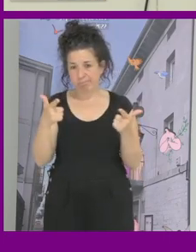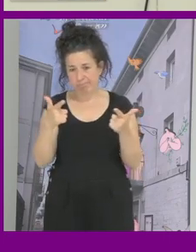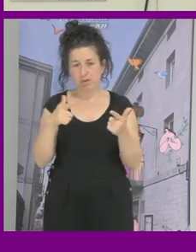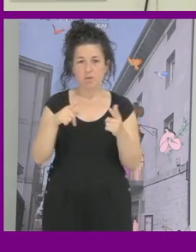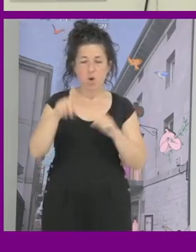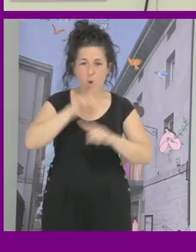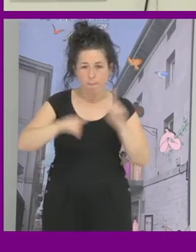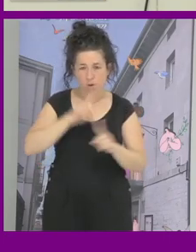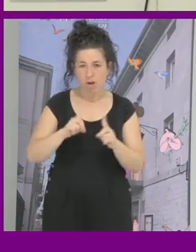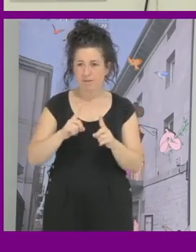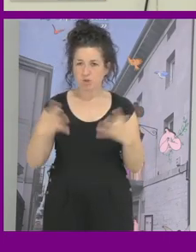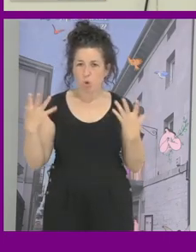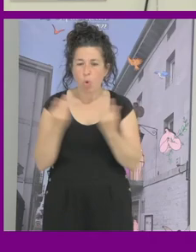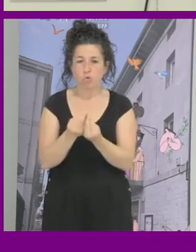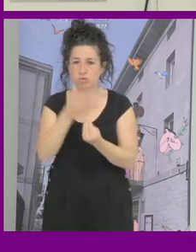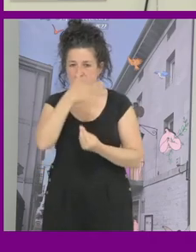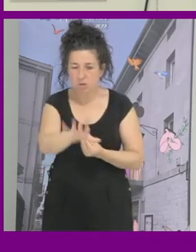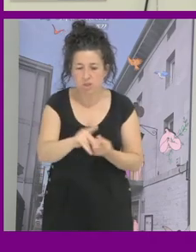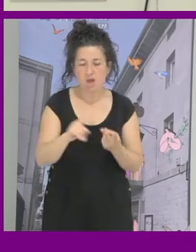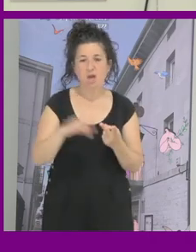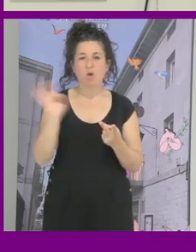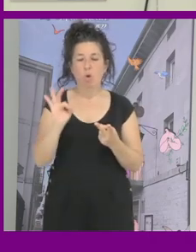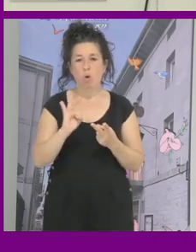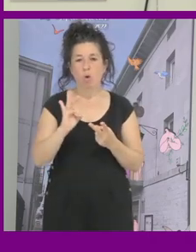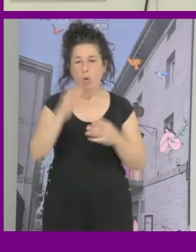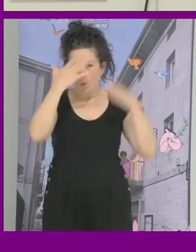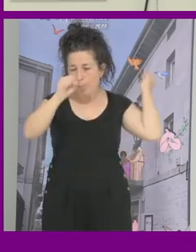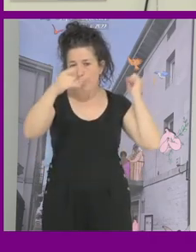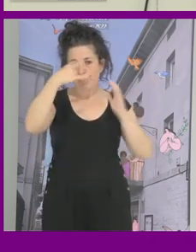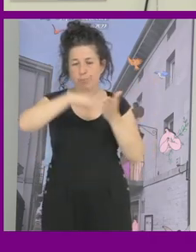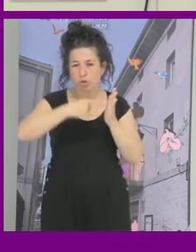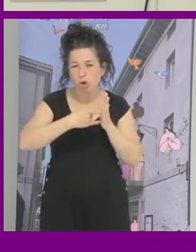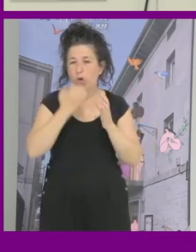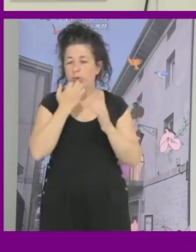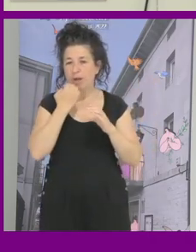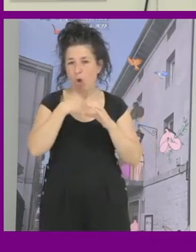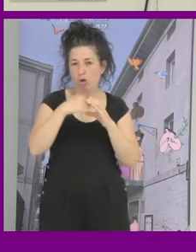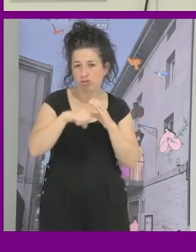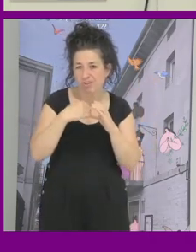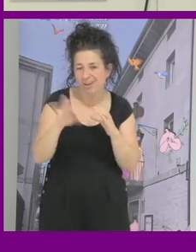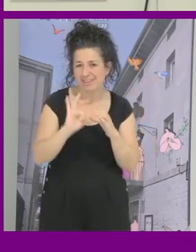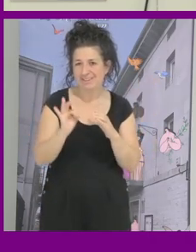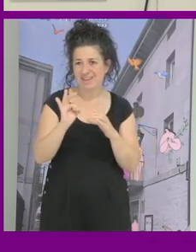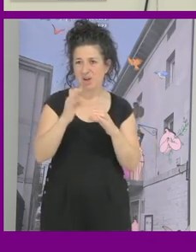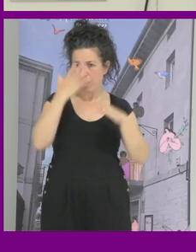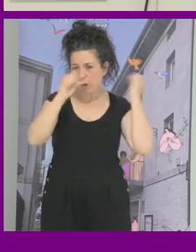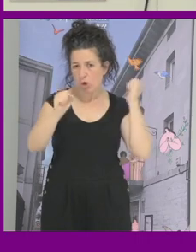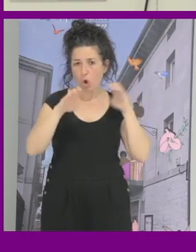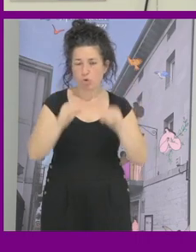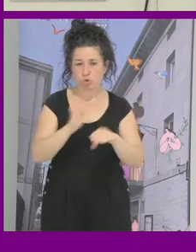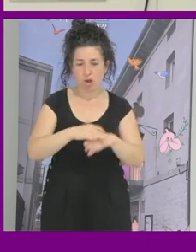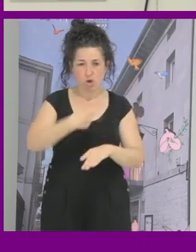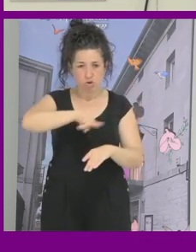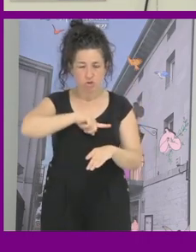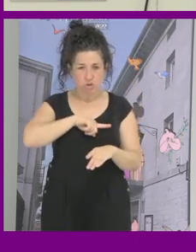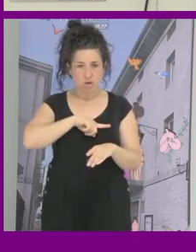edota protokoloak esan dako Osakidetzan ze protokolo erabiltzen dituzten gurekin, hori guztia lantzea, uste